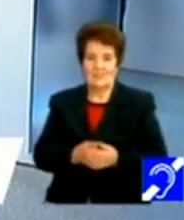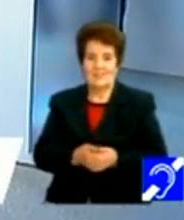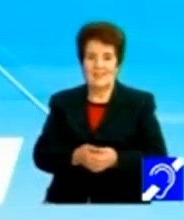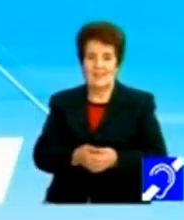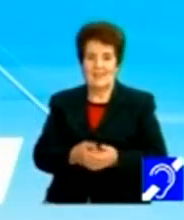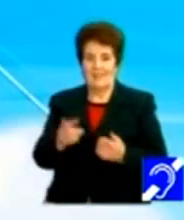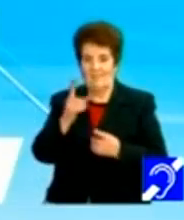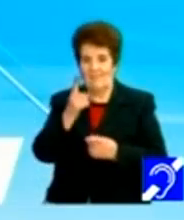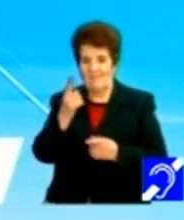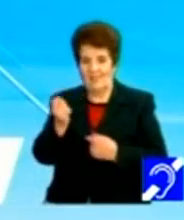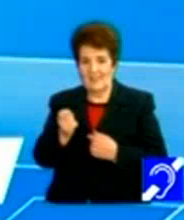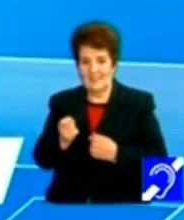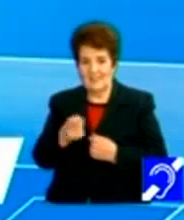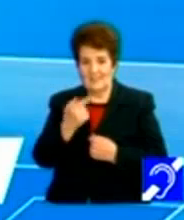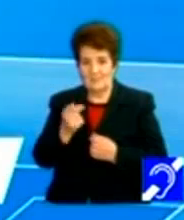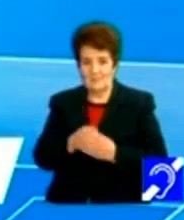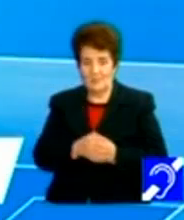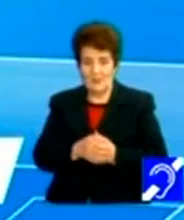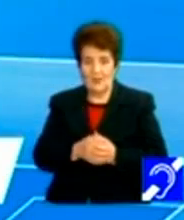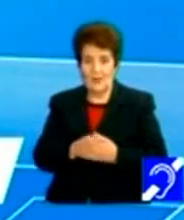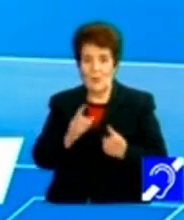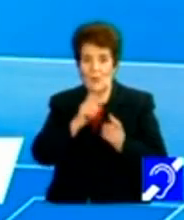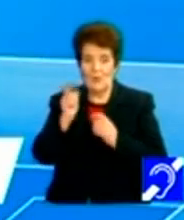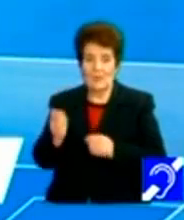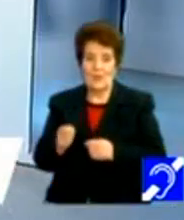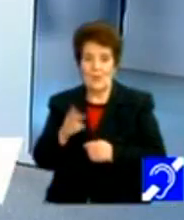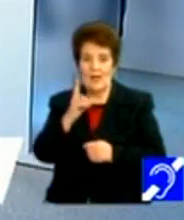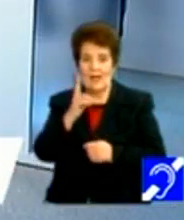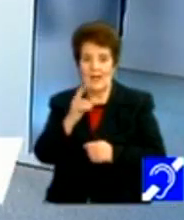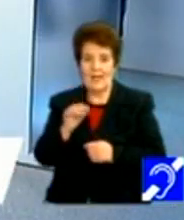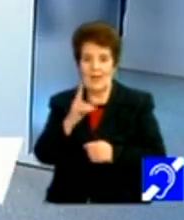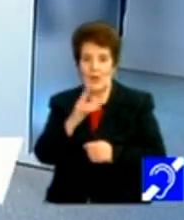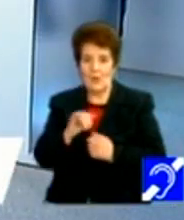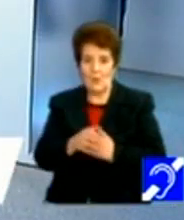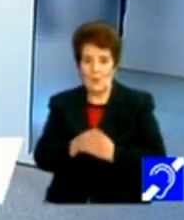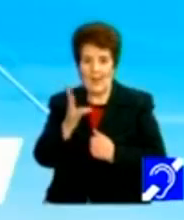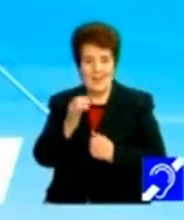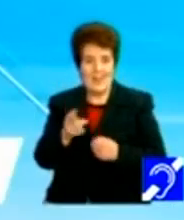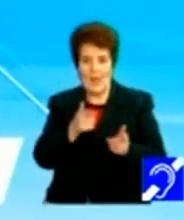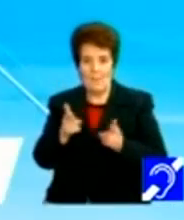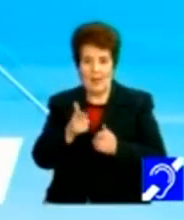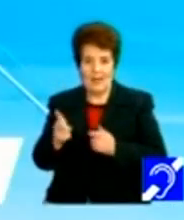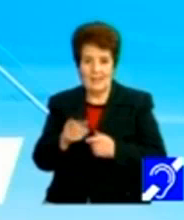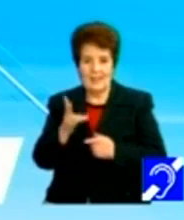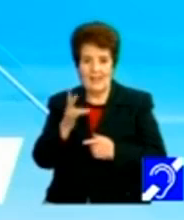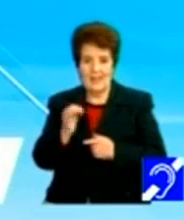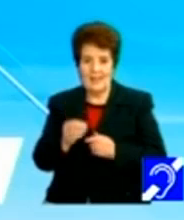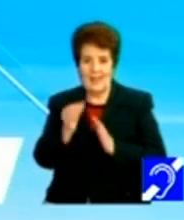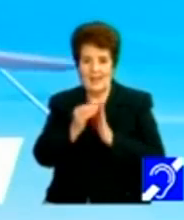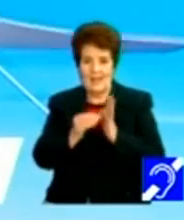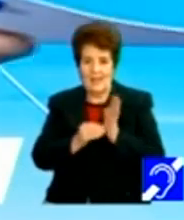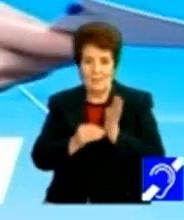10 secunde mai are domnul Chirtoacă și... un cadou și pentru domnul Țicu, nepregătit, neprogramat, dar este ceea ce pot